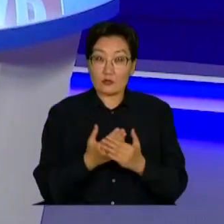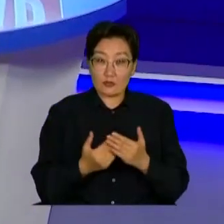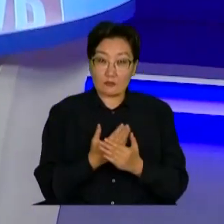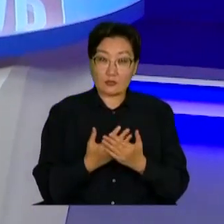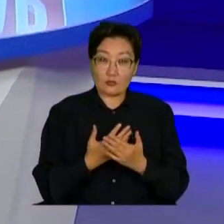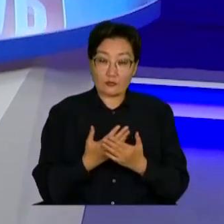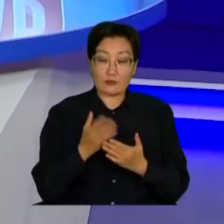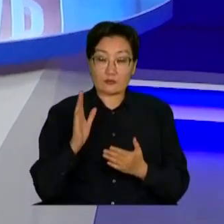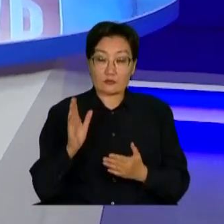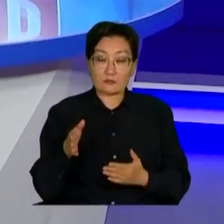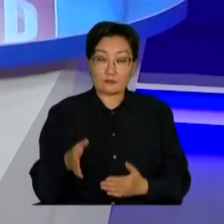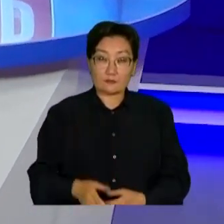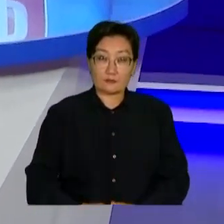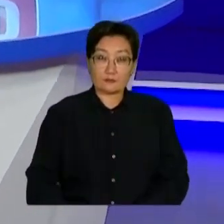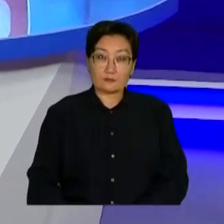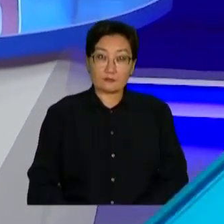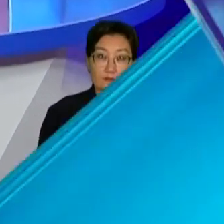Бүгінгі шығарылымнан көретіндеріңіз.